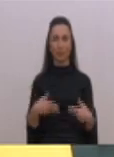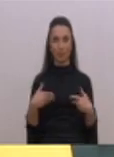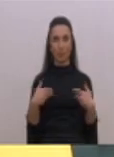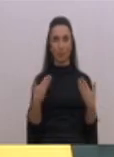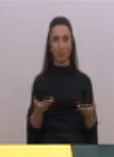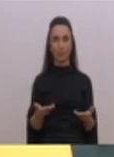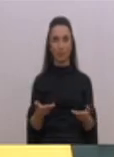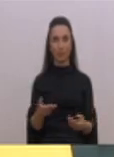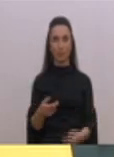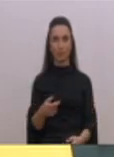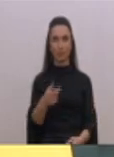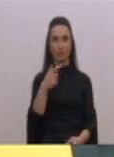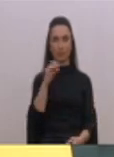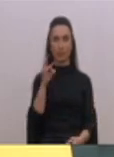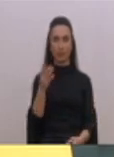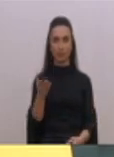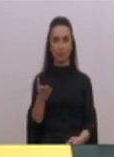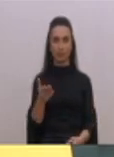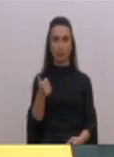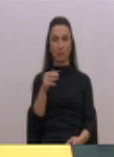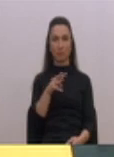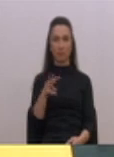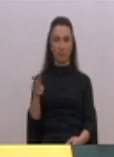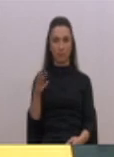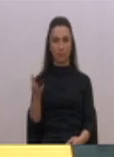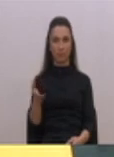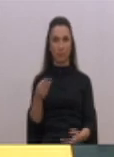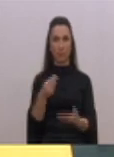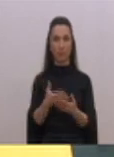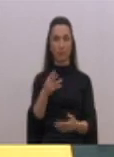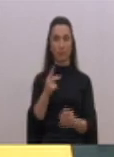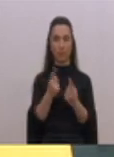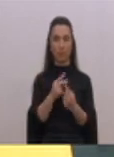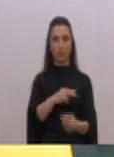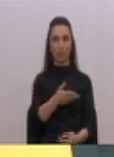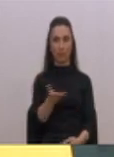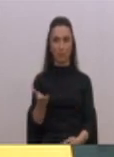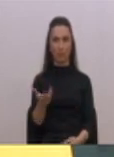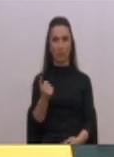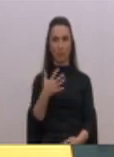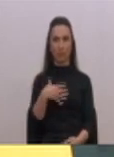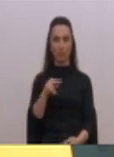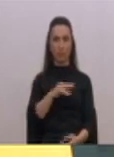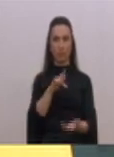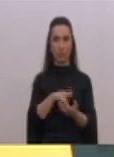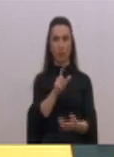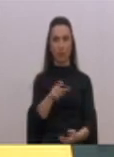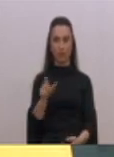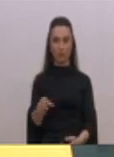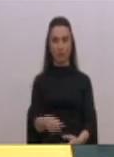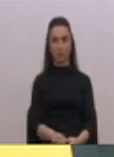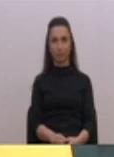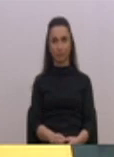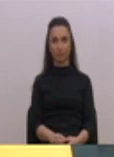მოგესალმებით, ბატონო სპიკერო, ბატონო პრემიერ-მინისტრო, ძვირფასო კოლეგებო და ჩვენო თანამოქალაქეებო.